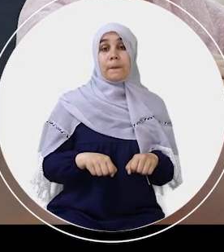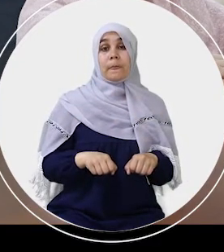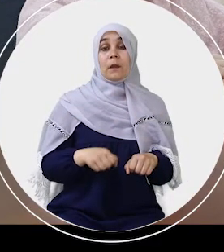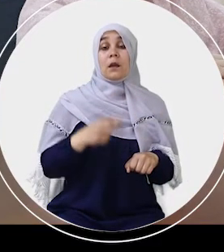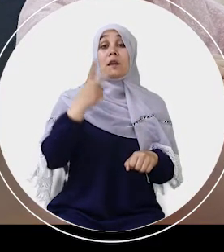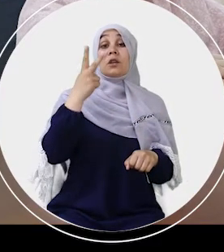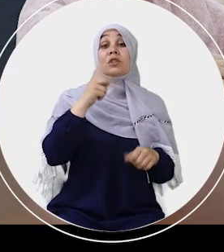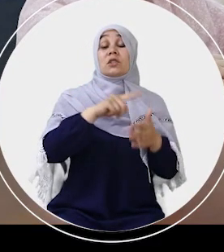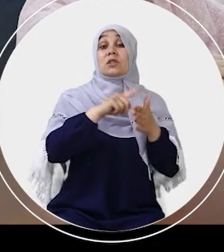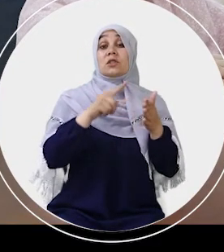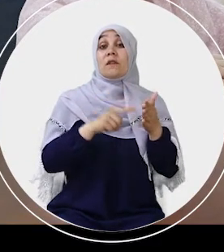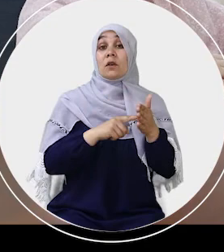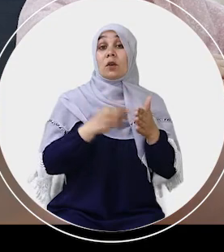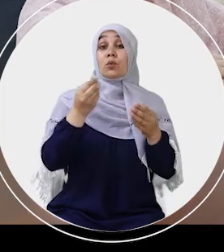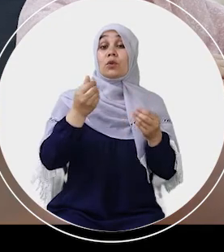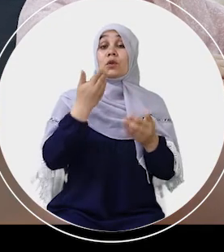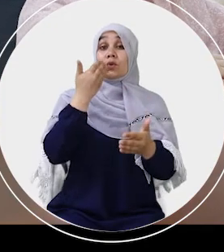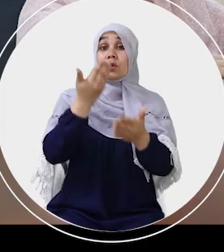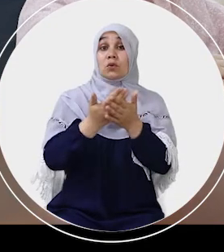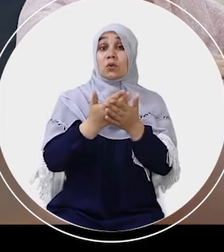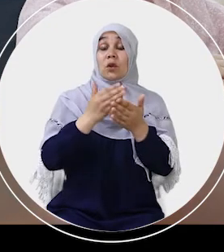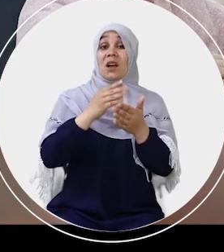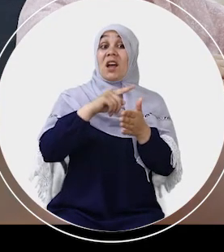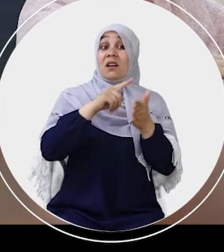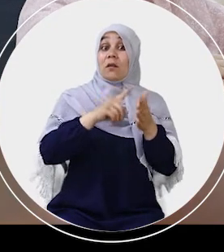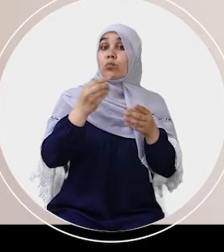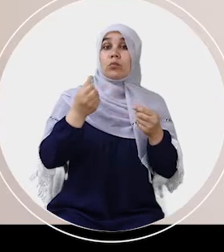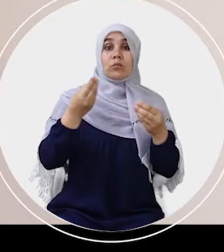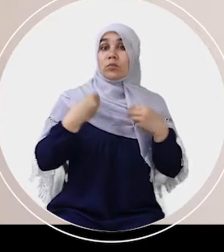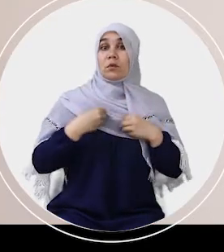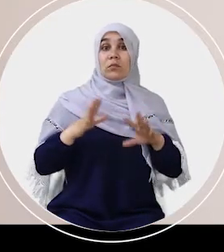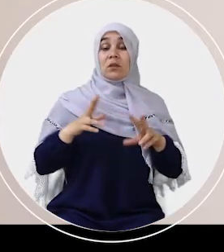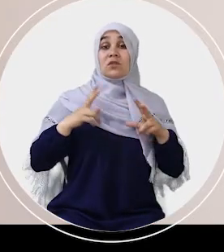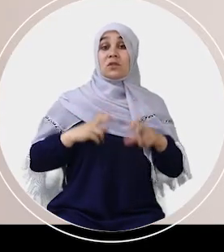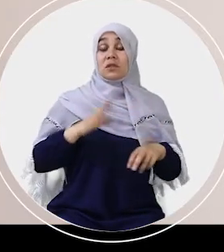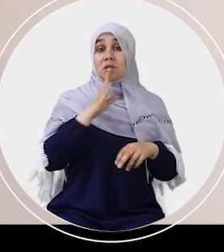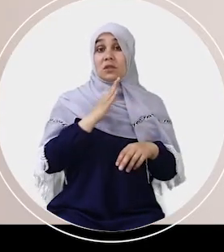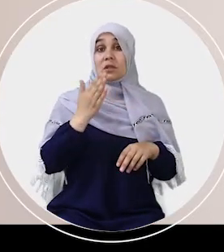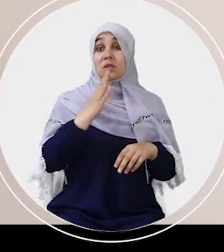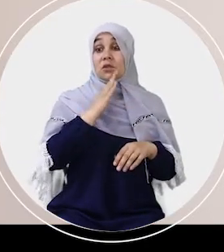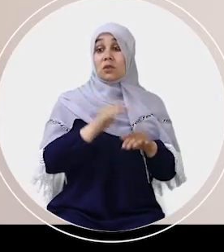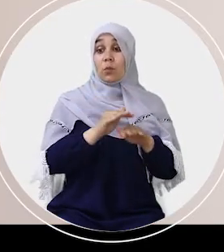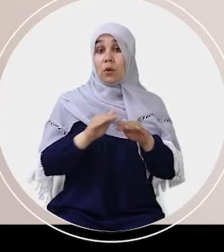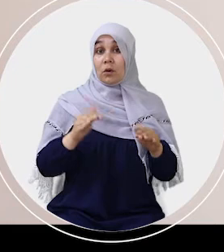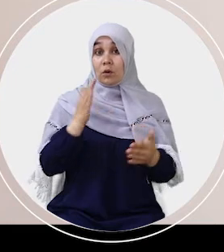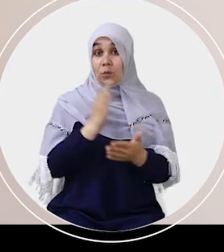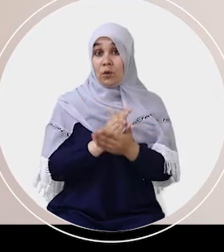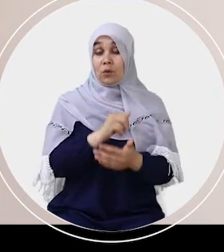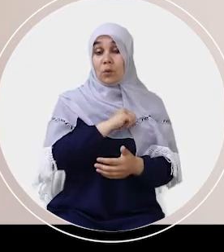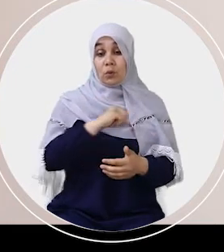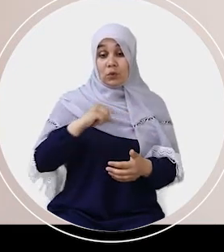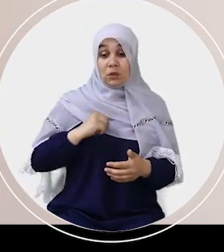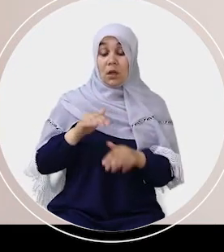Ikkinchi savolda pul so'rash haqida bo'lganda, hech ham pul bermaydi. Ayol kishini farzandlari bor, u